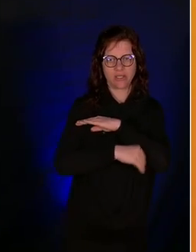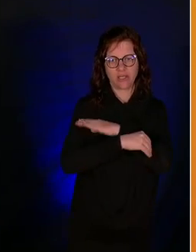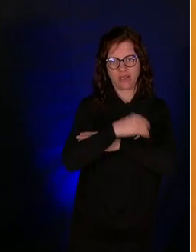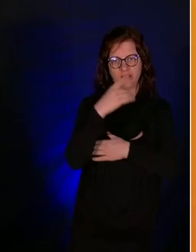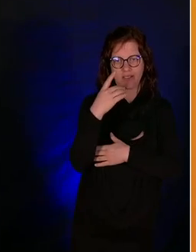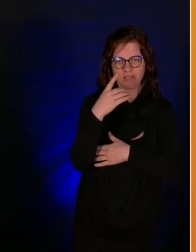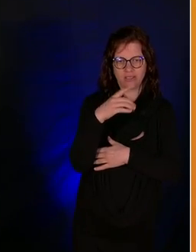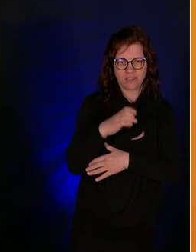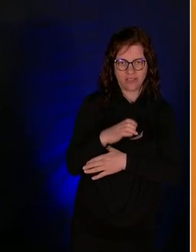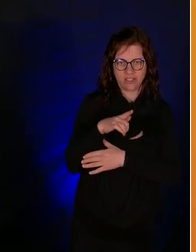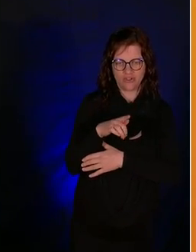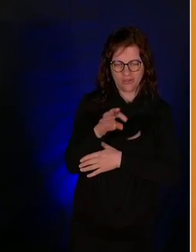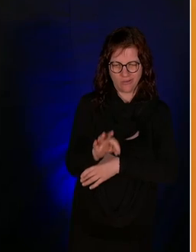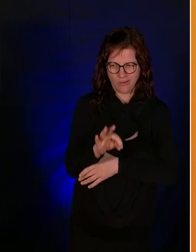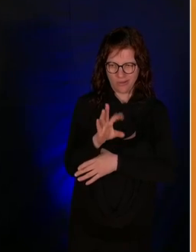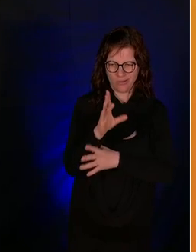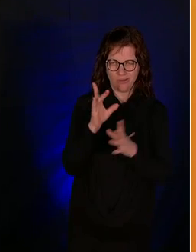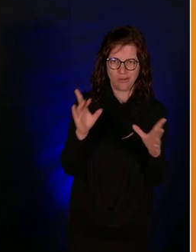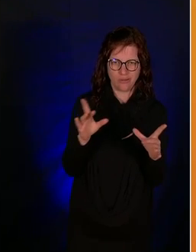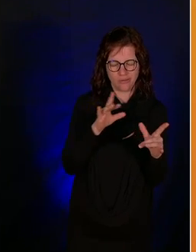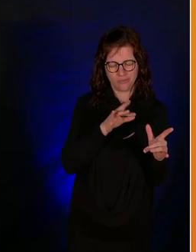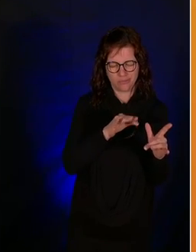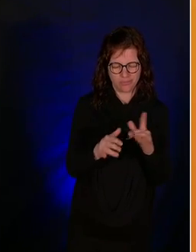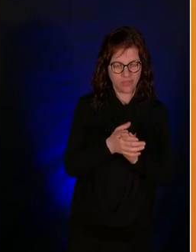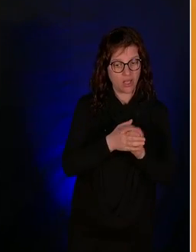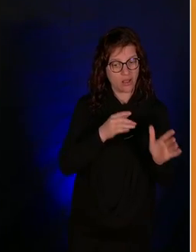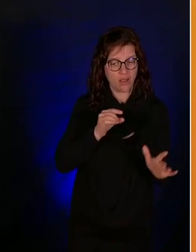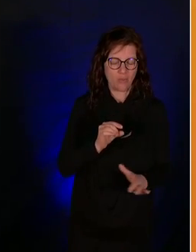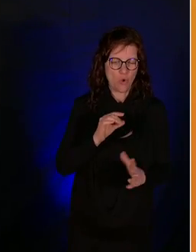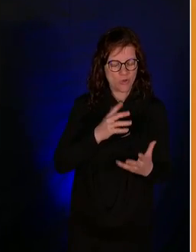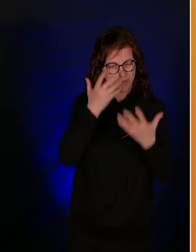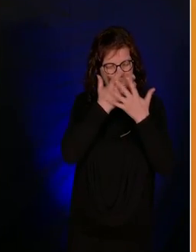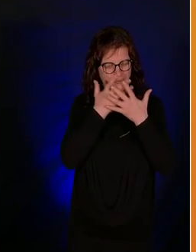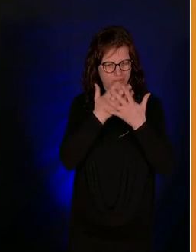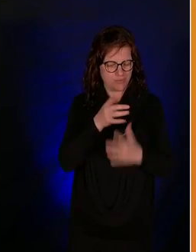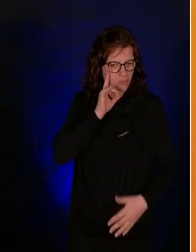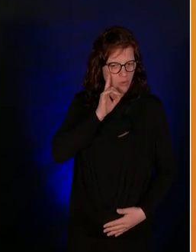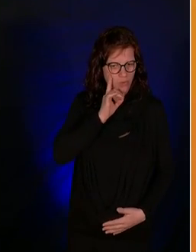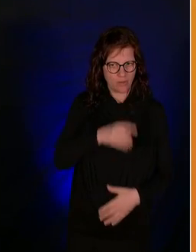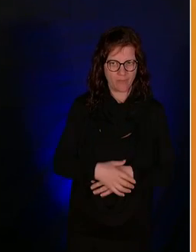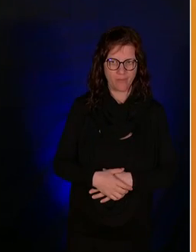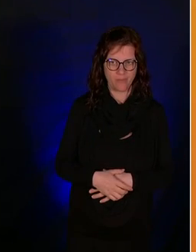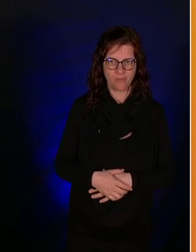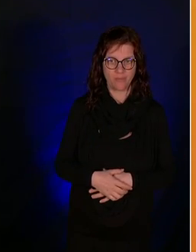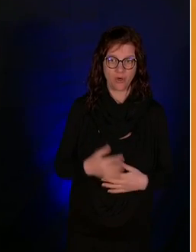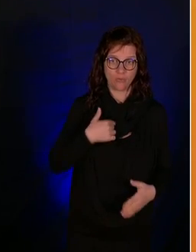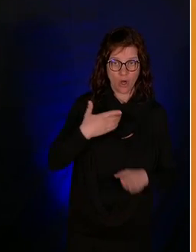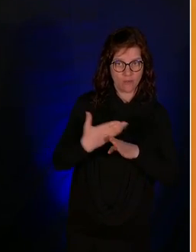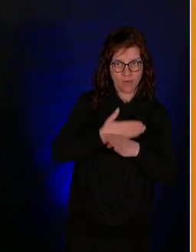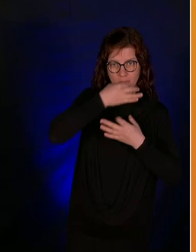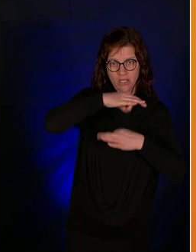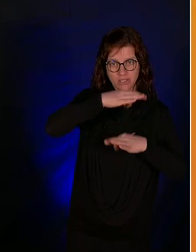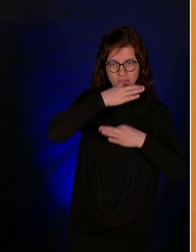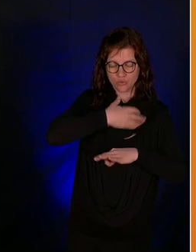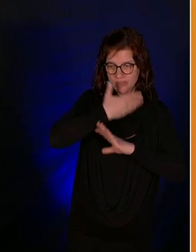Sociale. Je suis un peu déstabilisé parce que je sais, bon, j'avais préparé un discours. Je ne sais pas